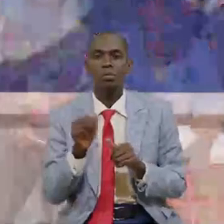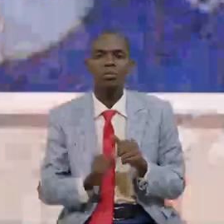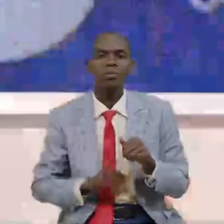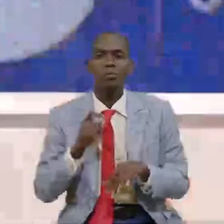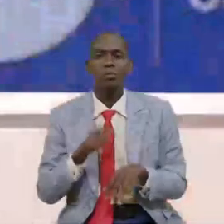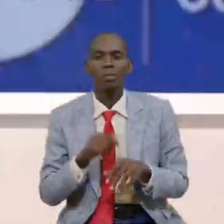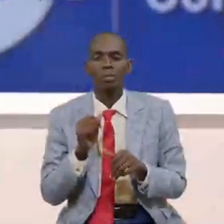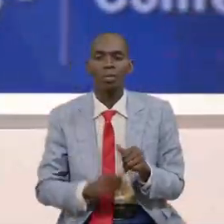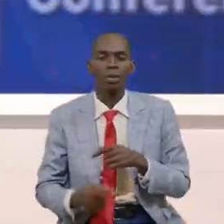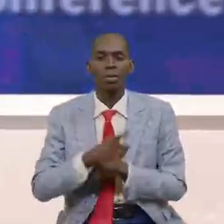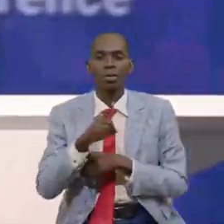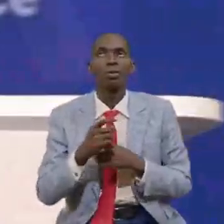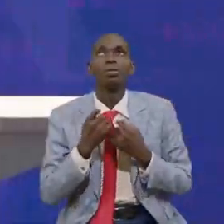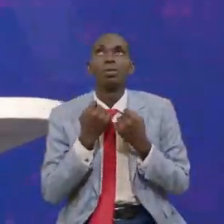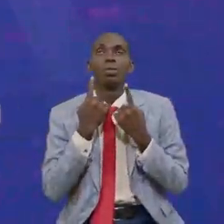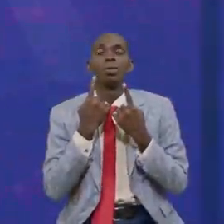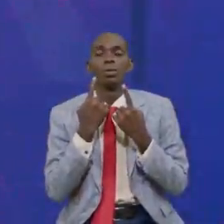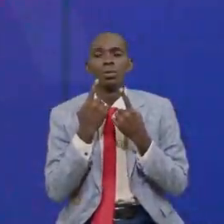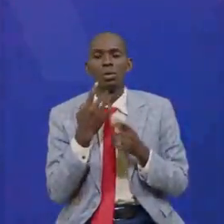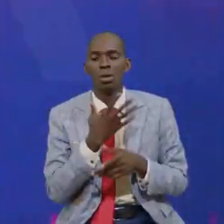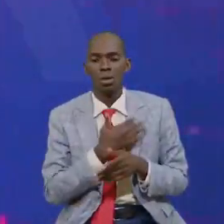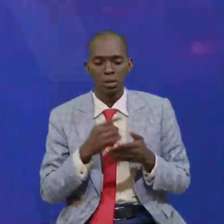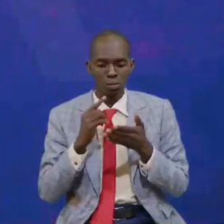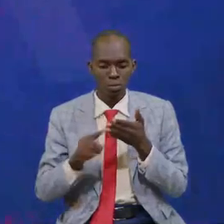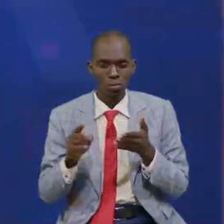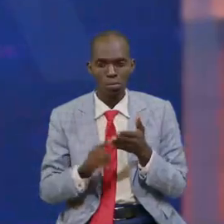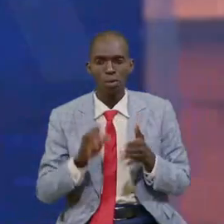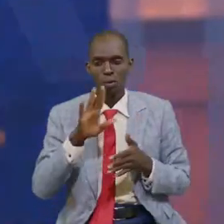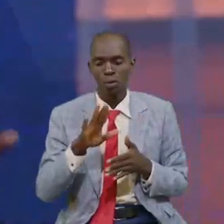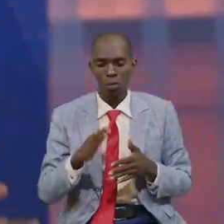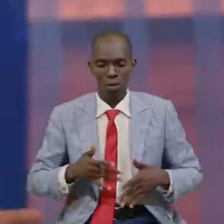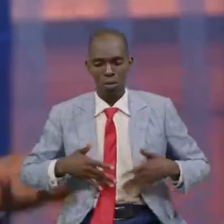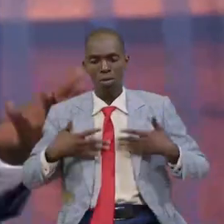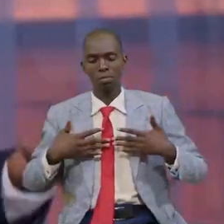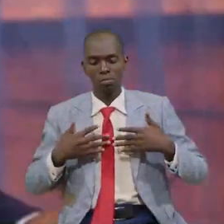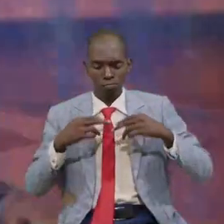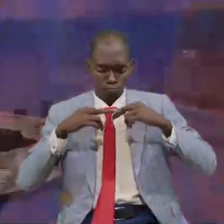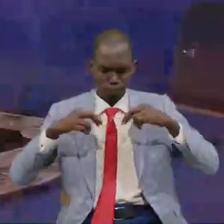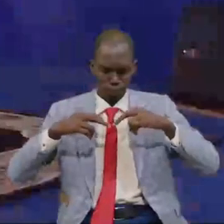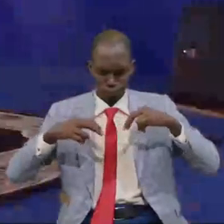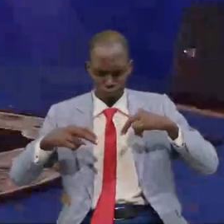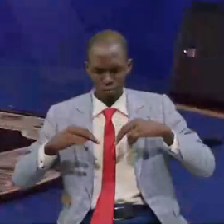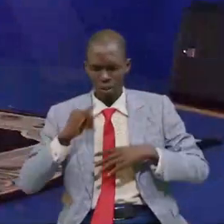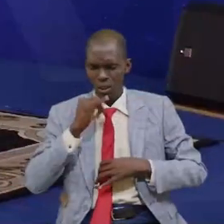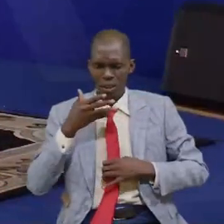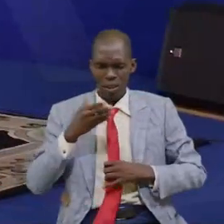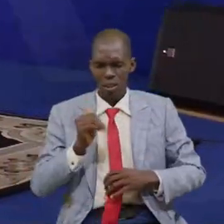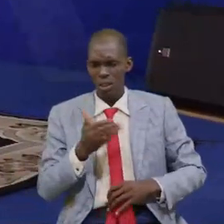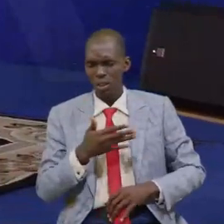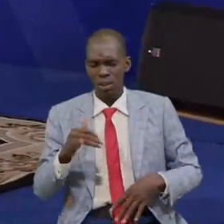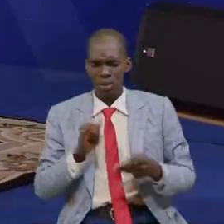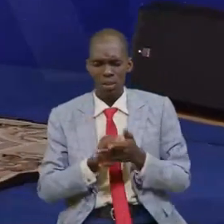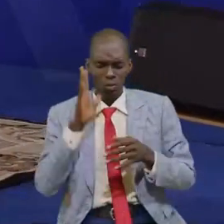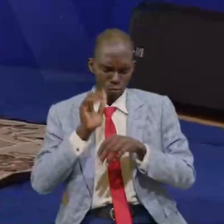Chaque jour, quand tu te réveilles, examine tes bagages. Est-ce qu'il y a quelque chose qui est trop